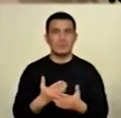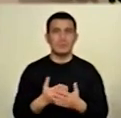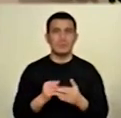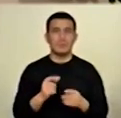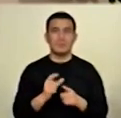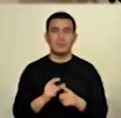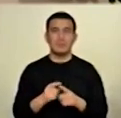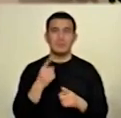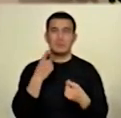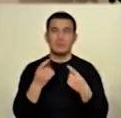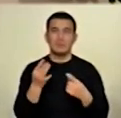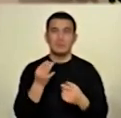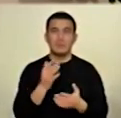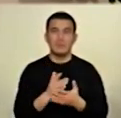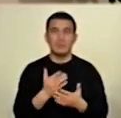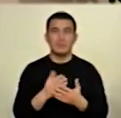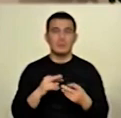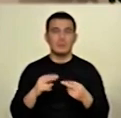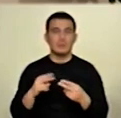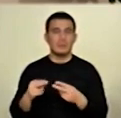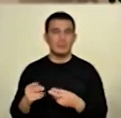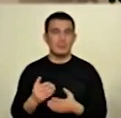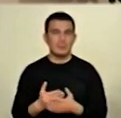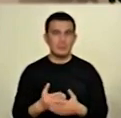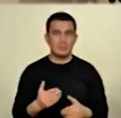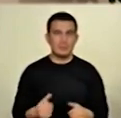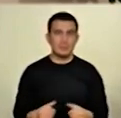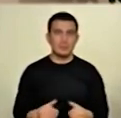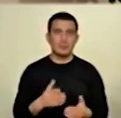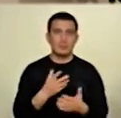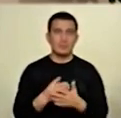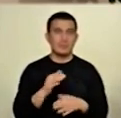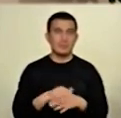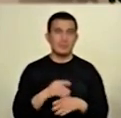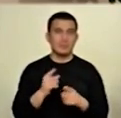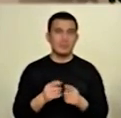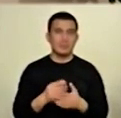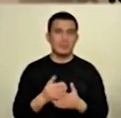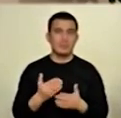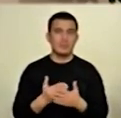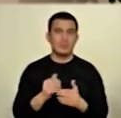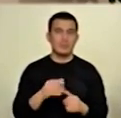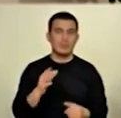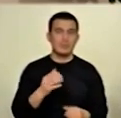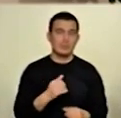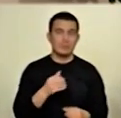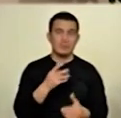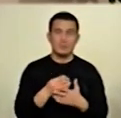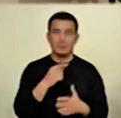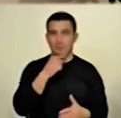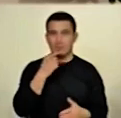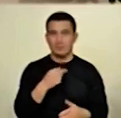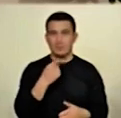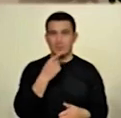ma'lumotlar o'rniga qo'yish imkoniyatiga egamiz. Mana ko'rib turibmiz, aslida mana shu jarayon hozir mana hamma tasavvur qilyapti. Oddiy, demak,